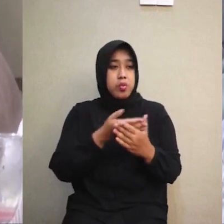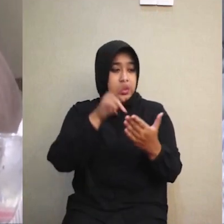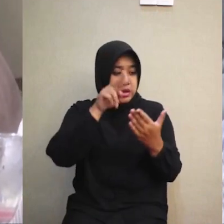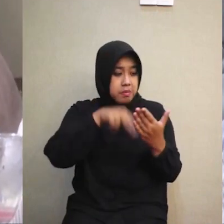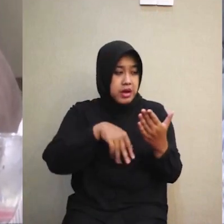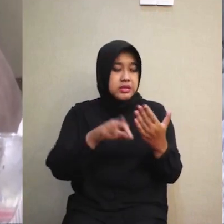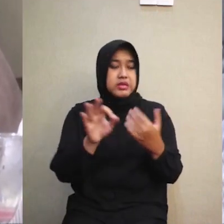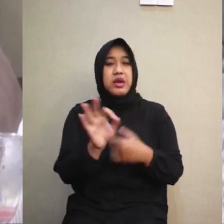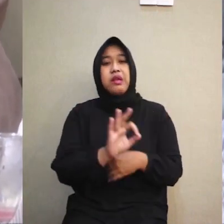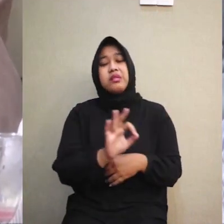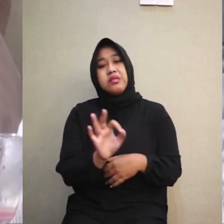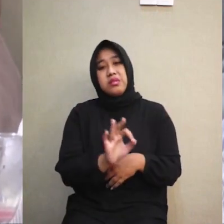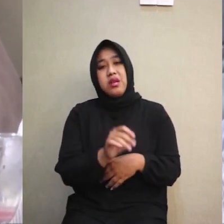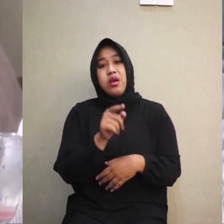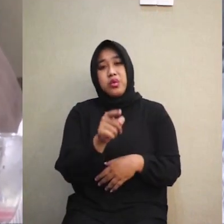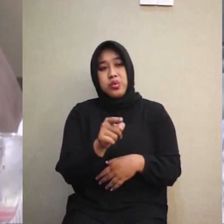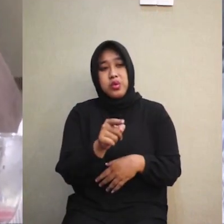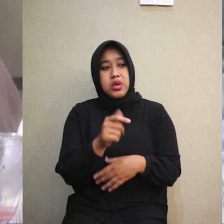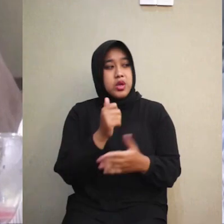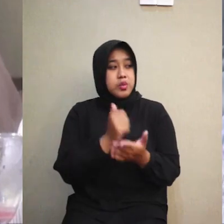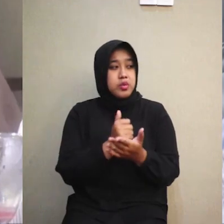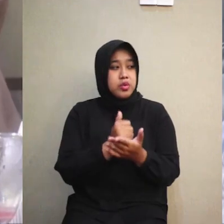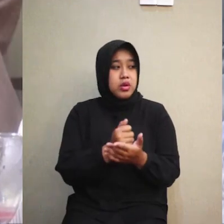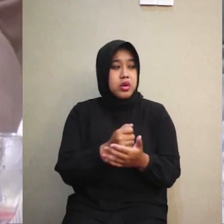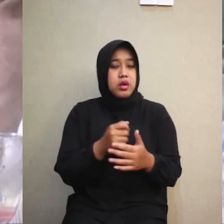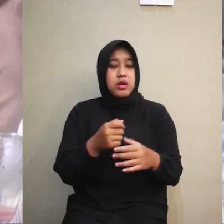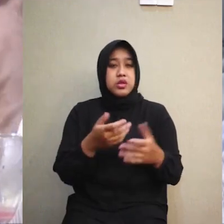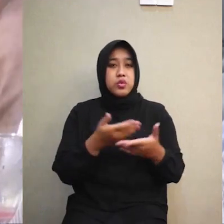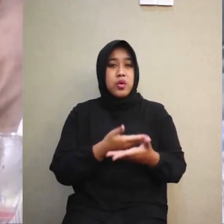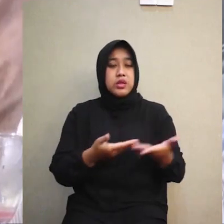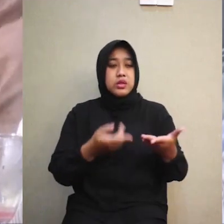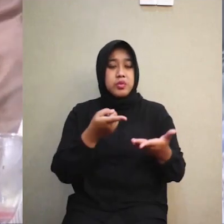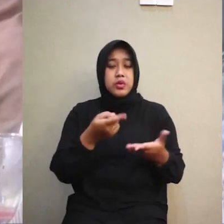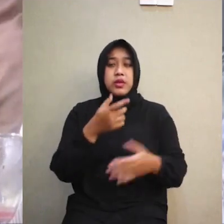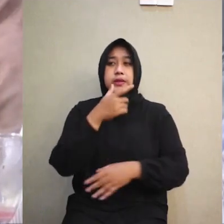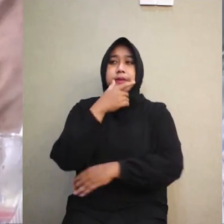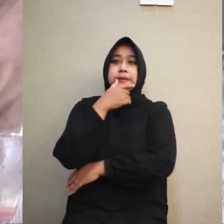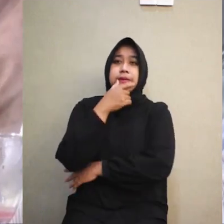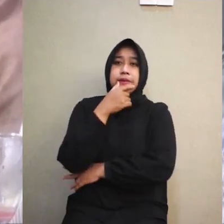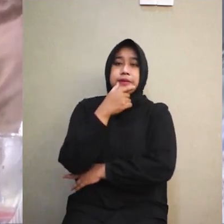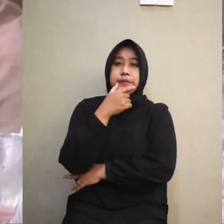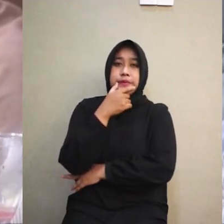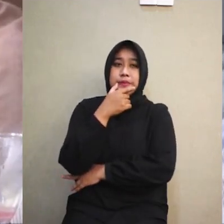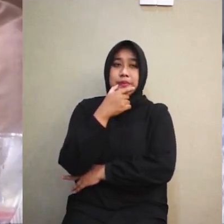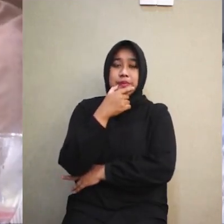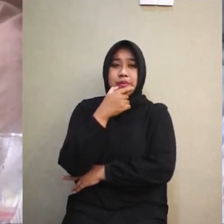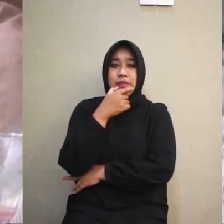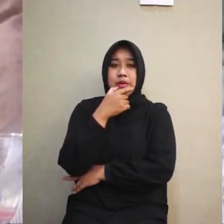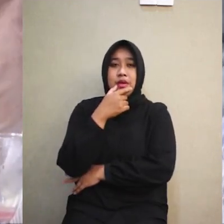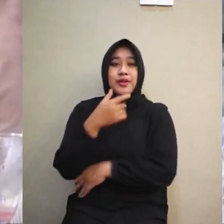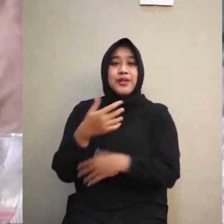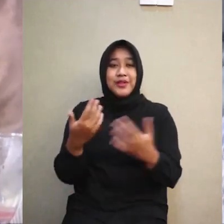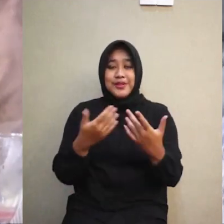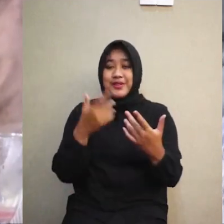Mas itulah sebetulnya posisinya di situ jadi waktu itu kan